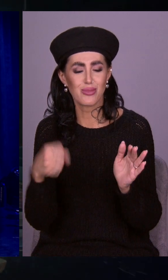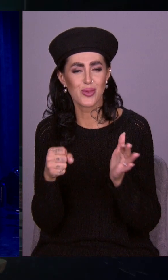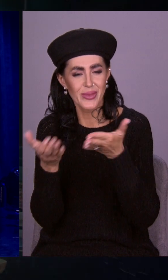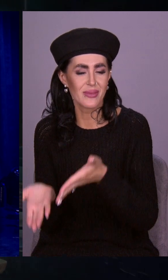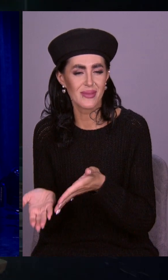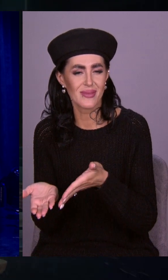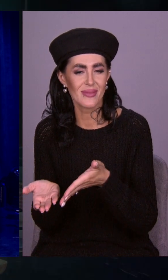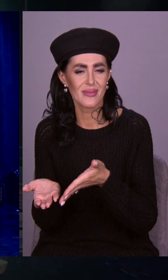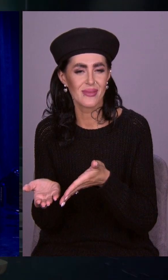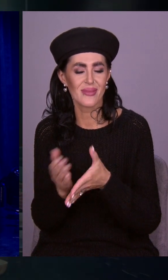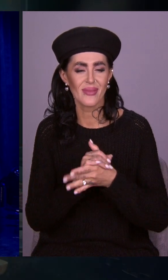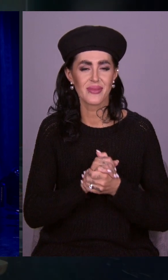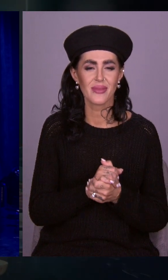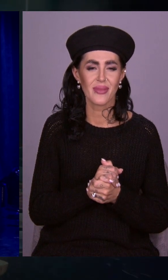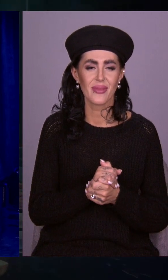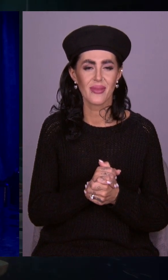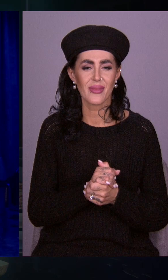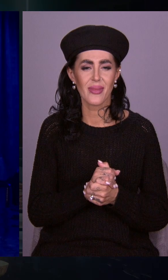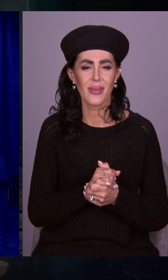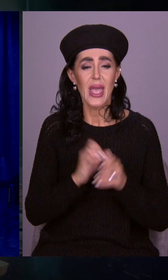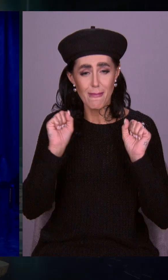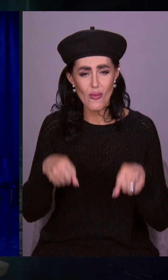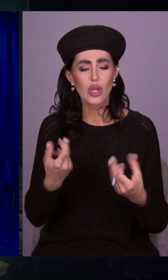Щось, давай, щось фантастичне, але без бубну.